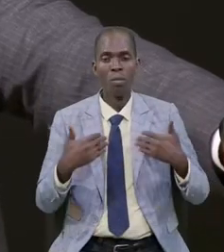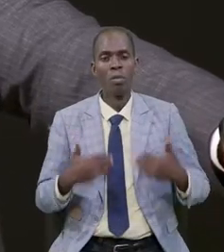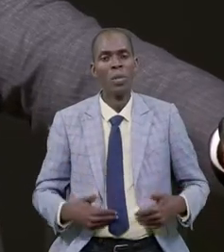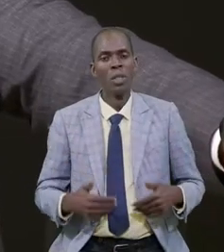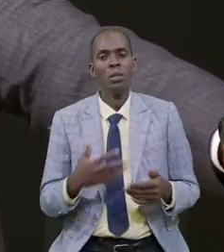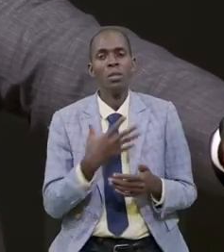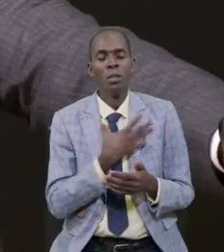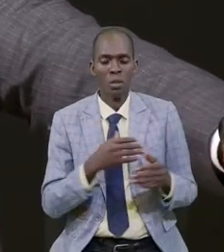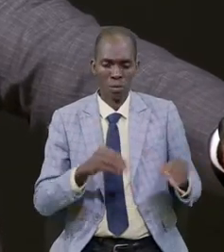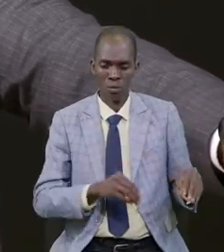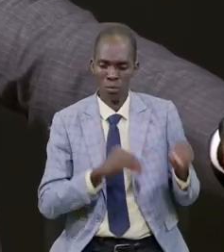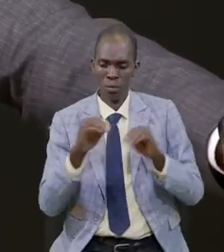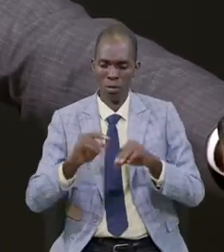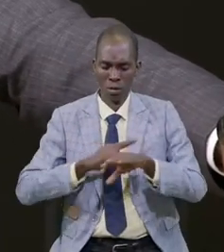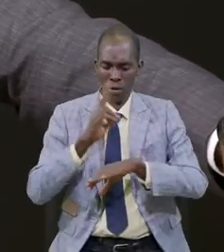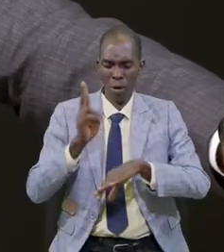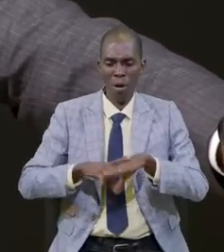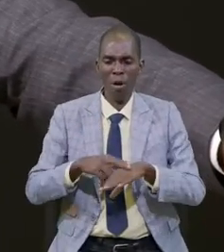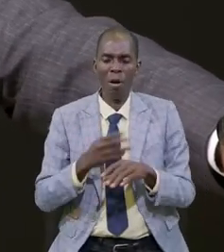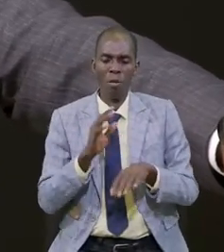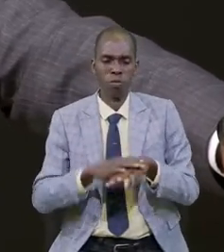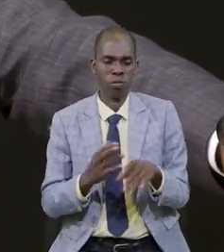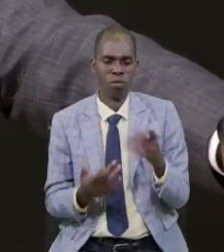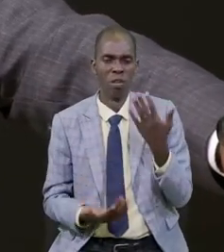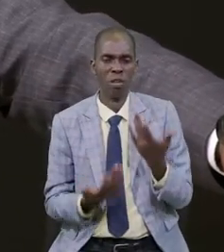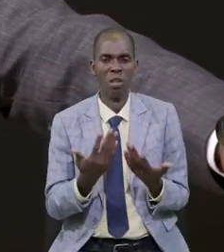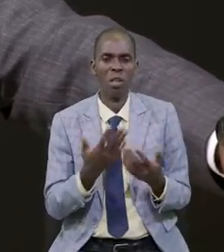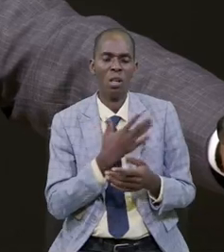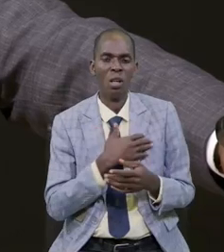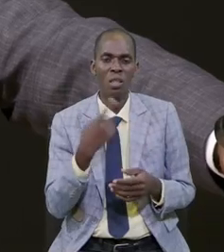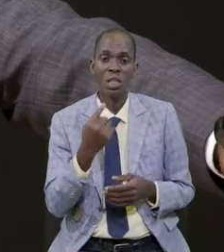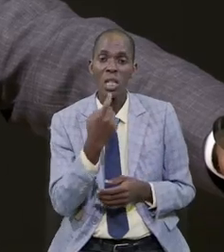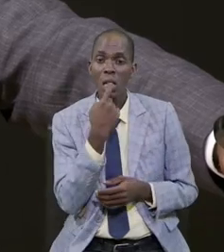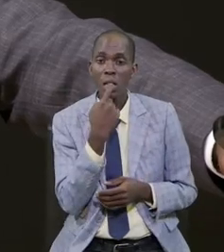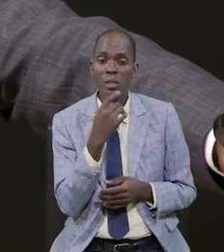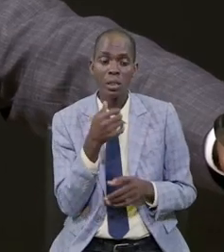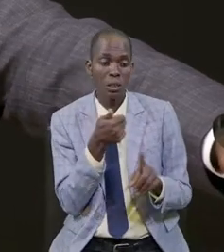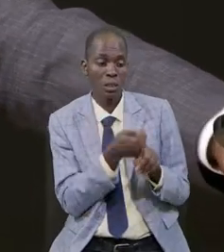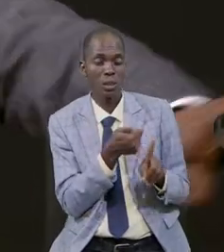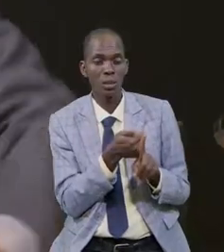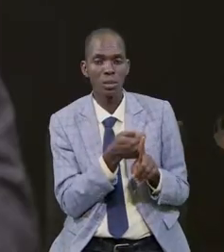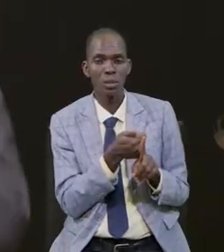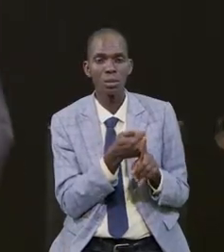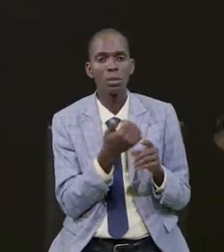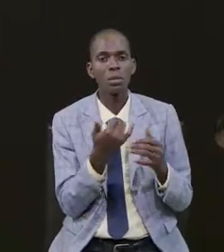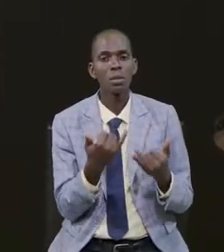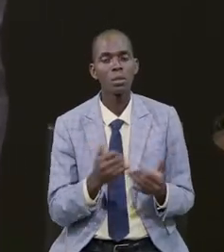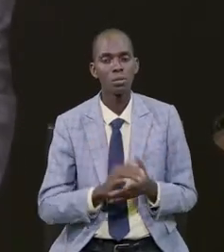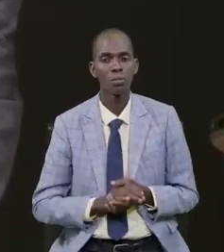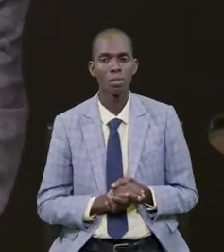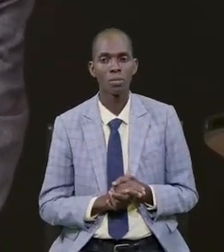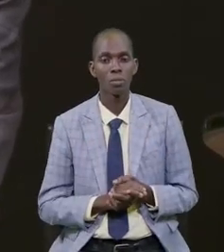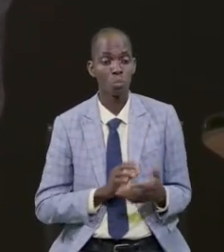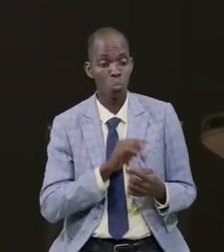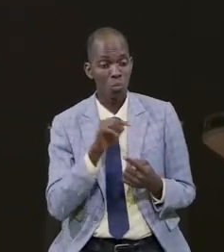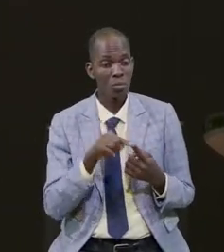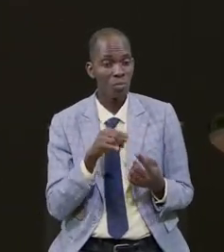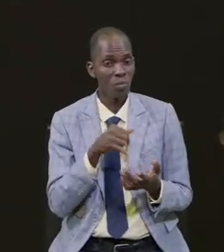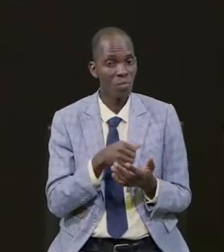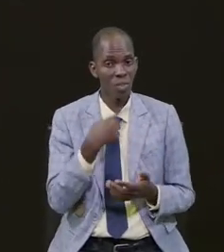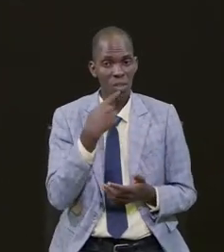qui enflamme le cou de la gêne en feu. Et la langue elle-même, quand la langue